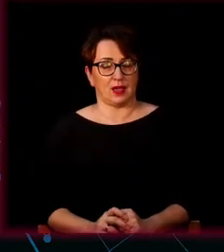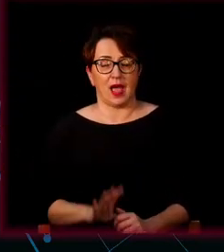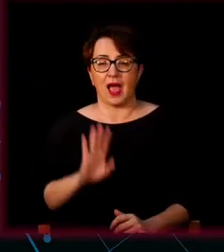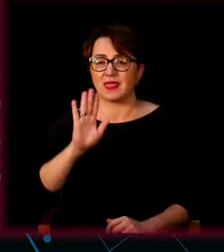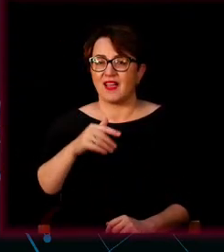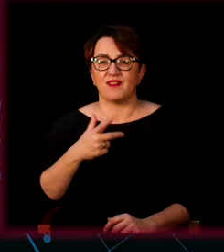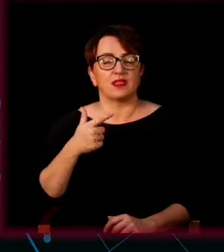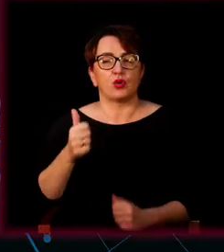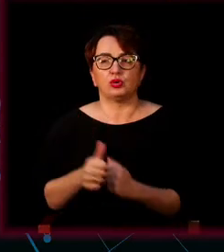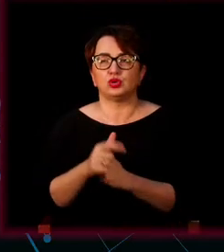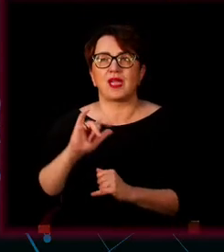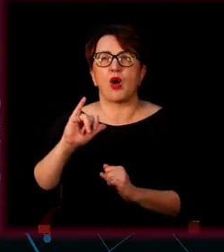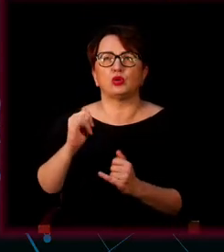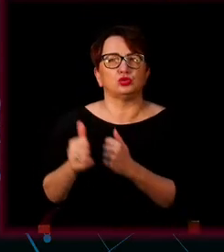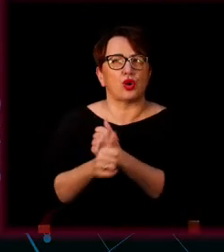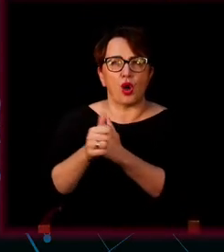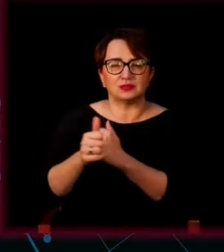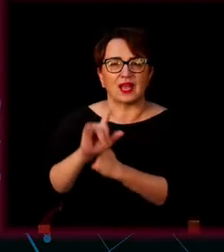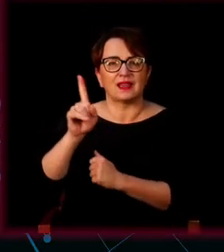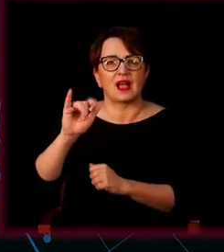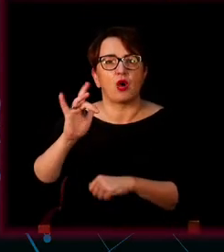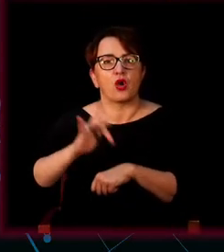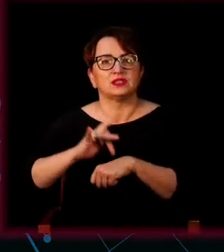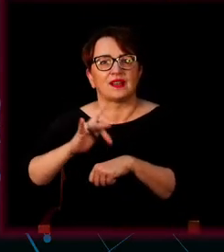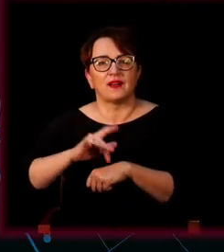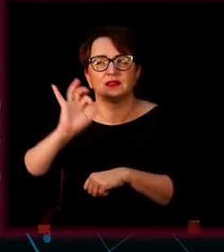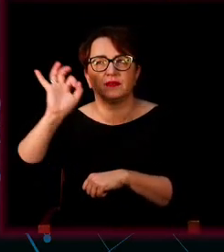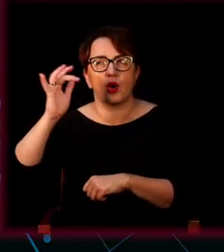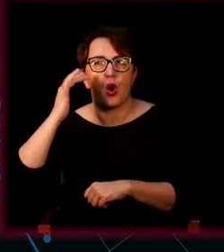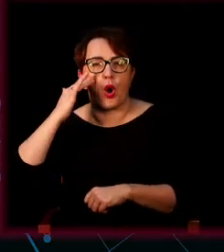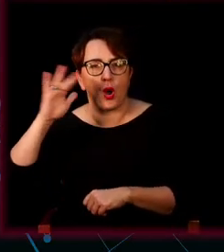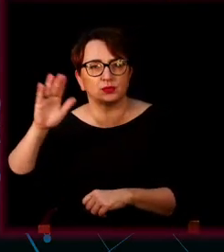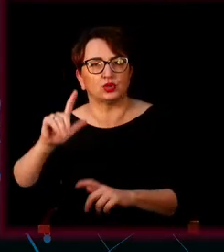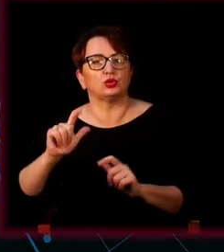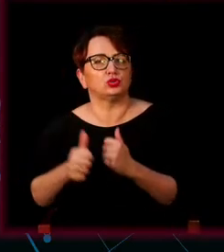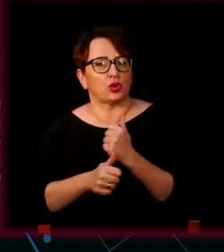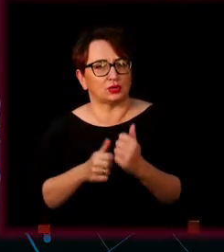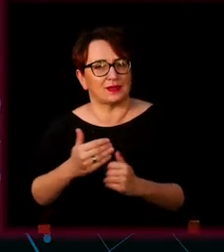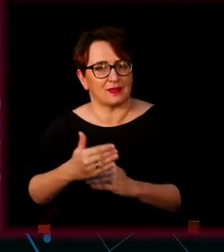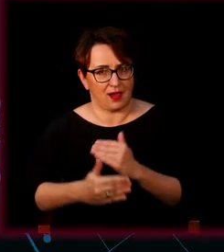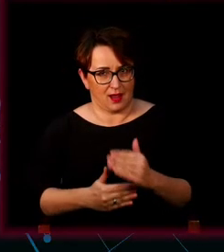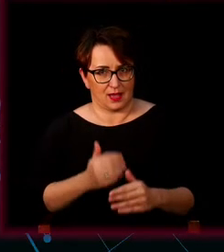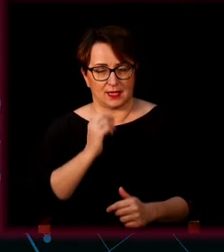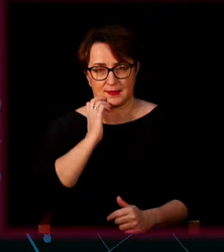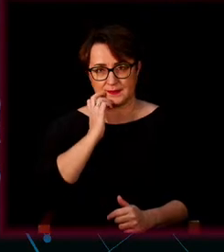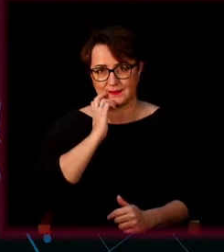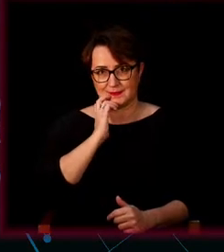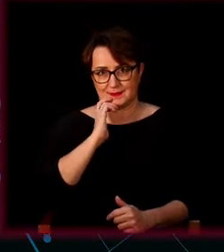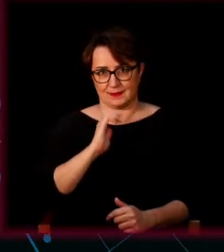nawet nie tyle na czym ona polega, tylko jakie są konsekwencje tej obcości.